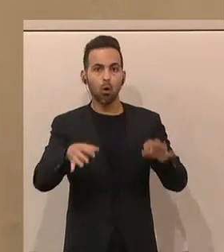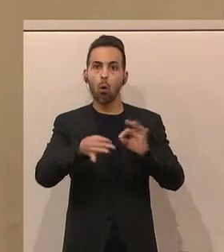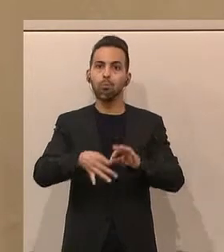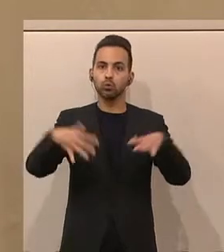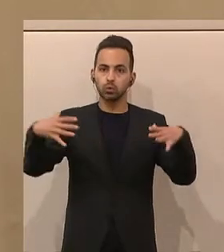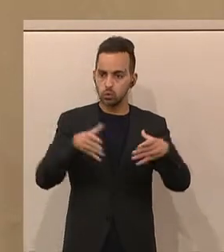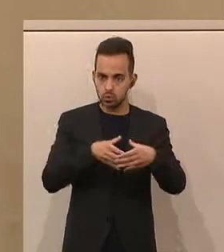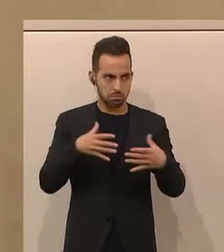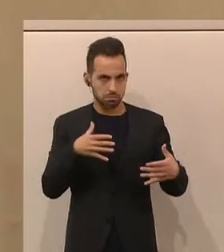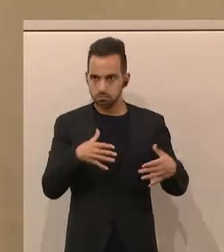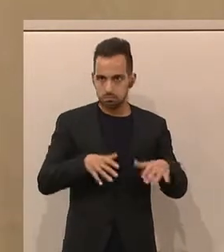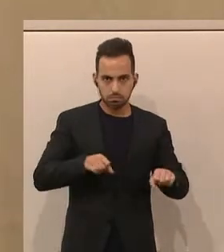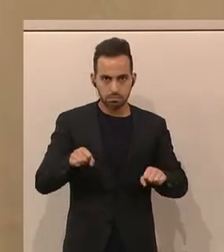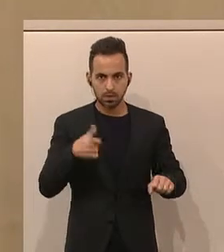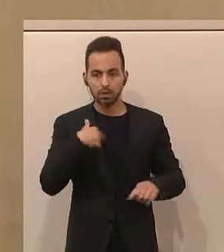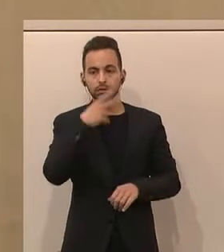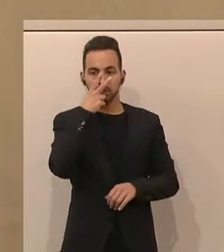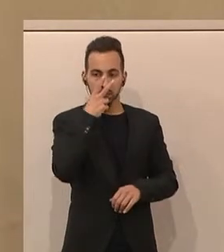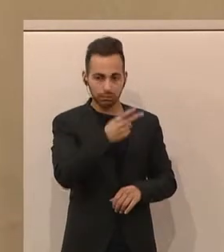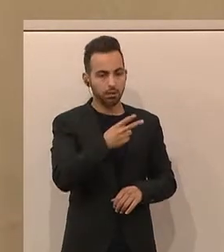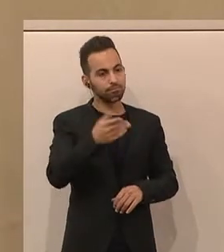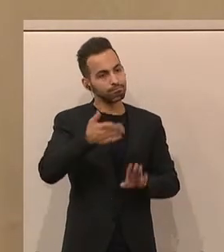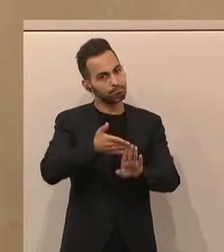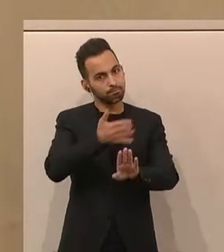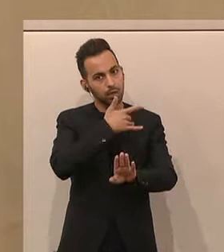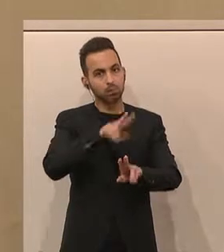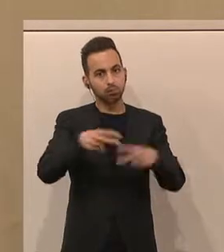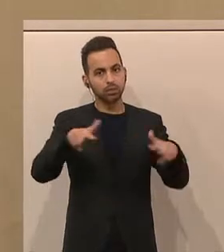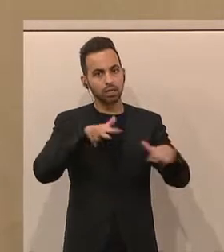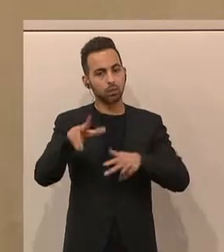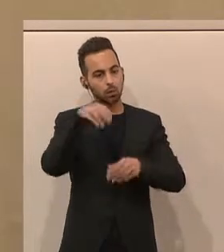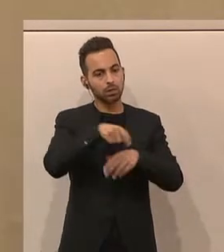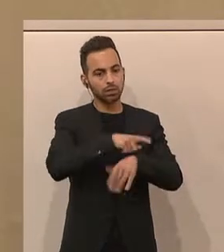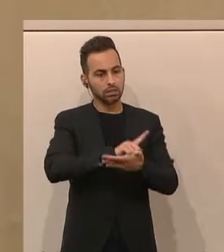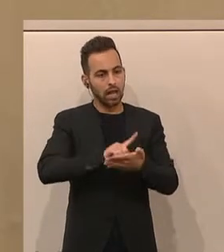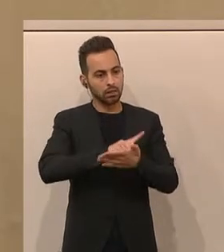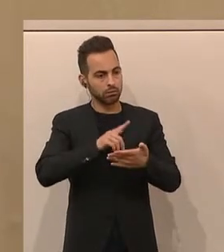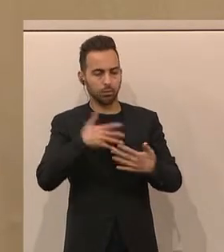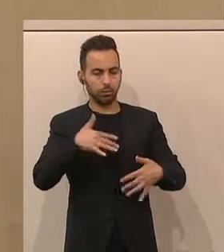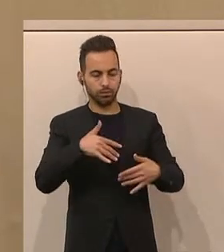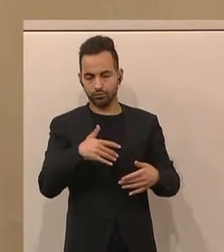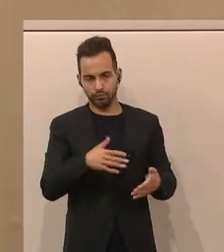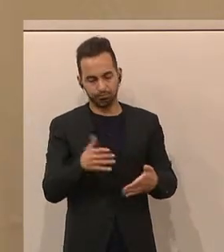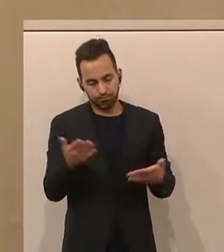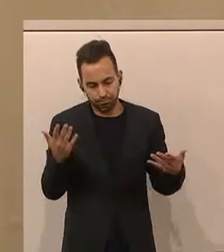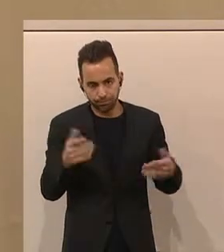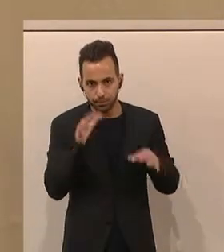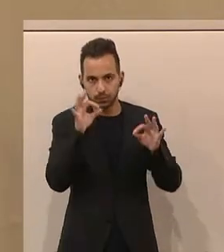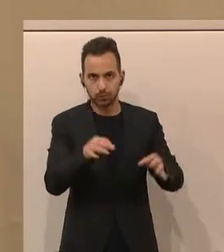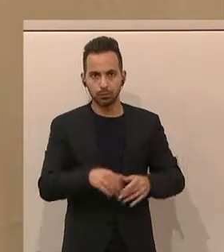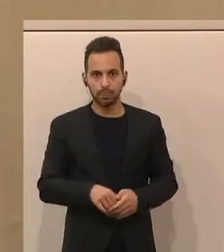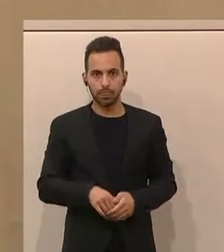müssen, in dieser Zeit gelitten hat. Nichtsdestotrotz glaube ich, es ist uns mit der Umsetzung